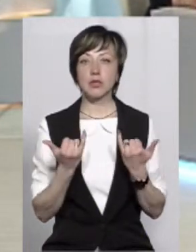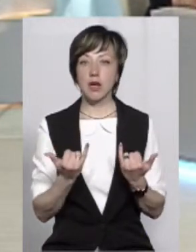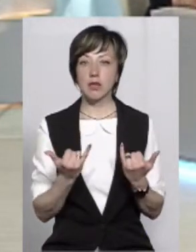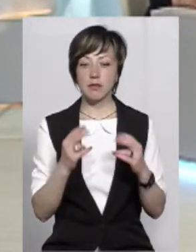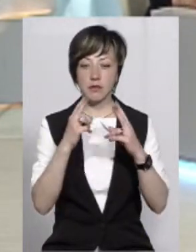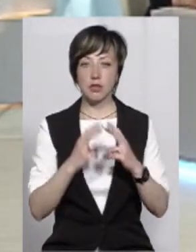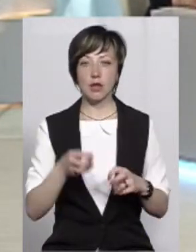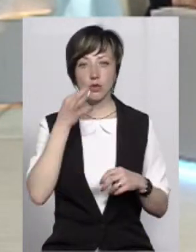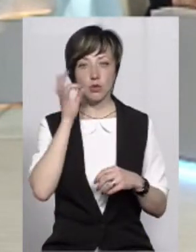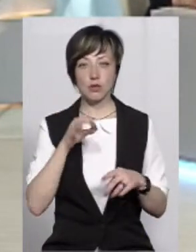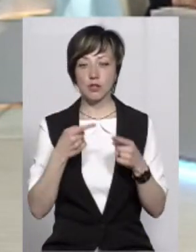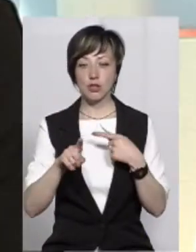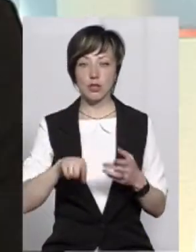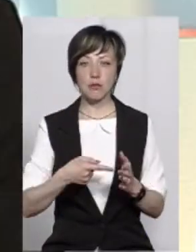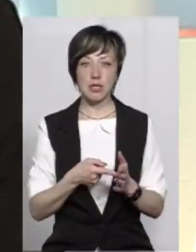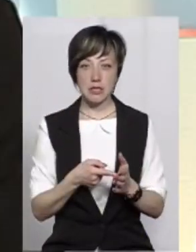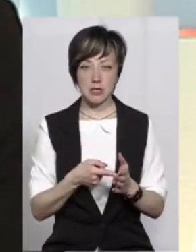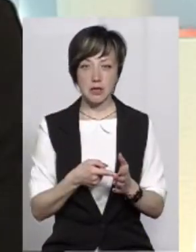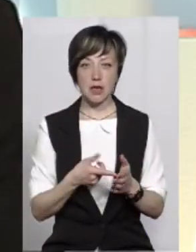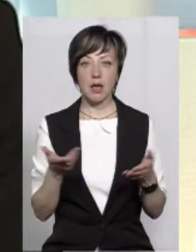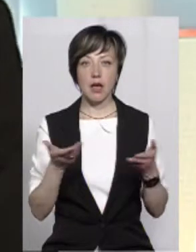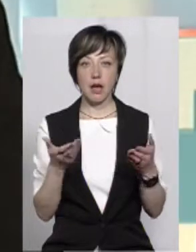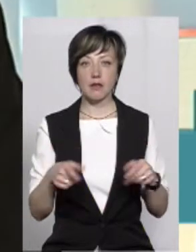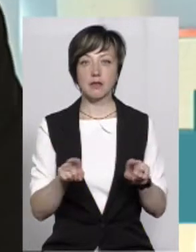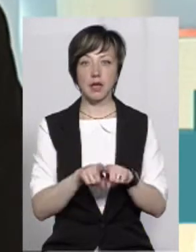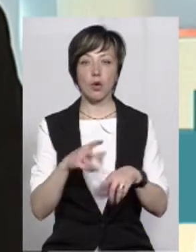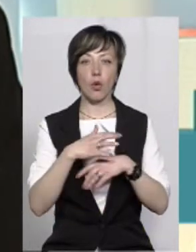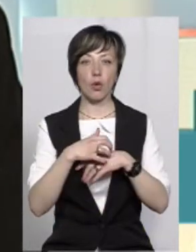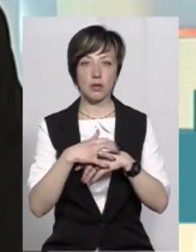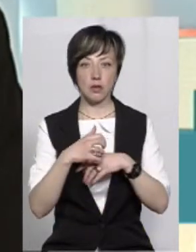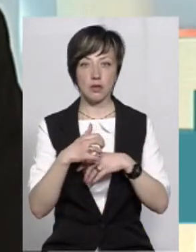зараз ми вивчаємо досвід інших міст, в яких все-таки коти,